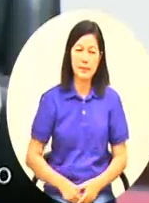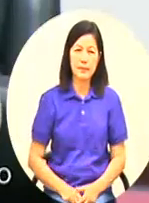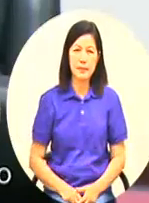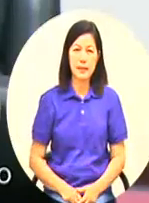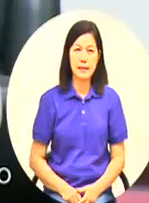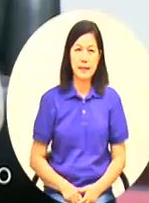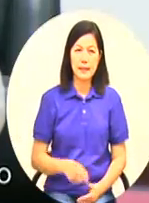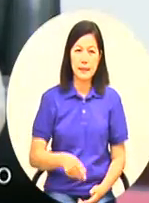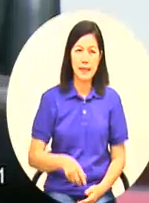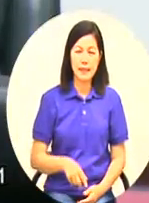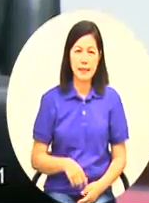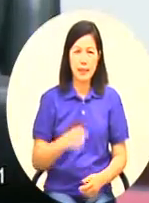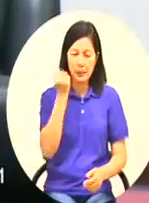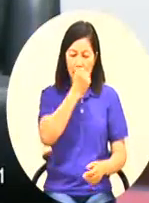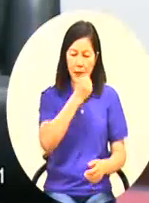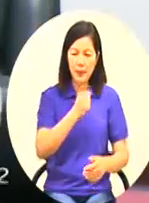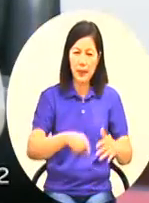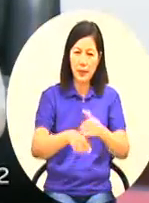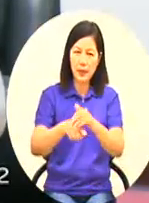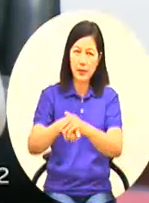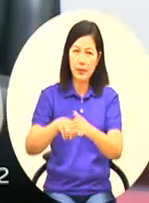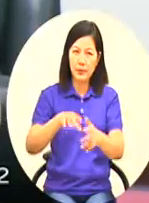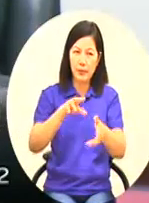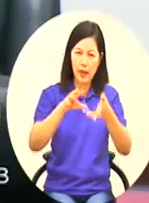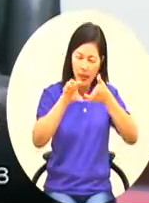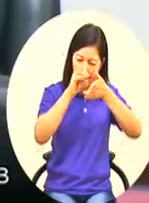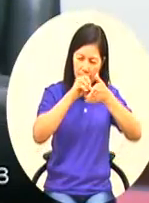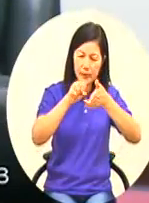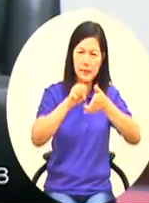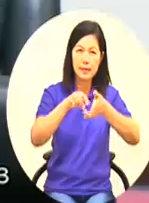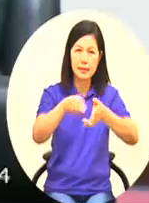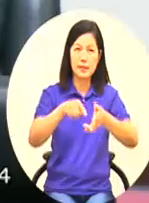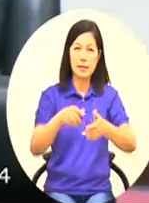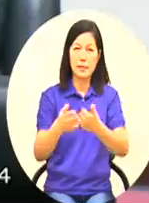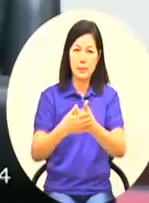来协助，那可是这也毕竟不是常。